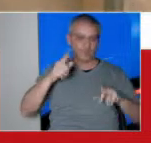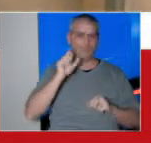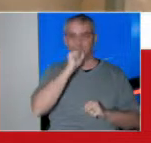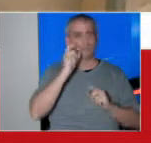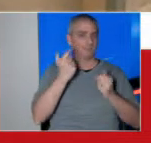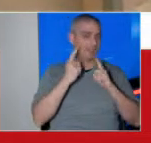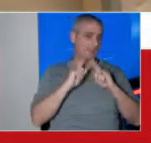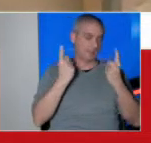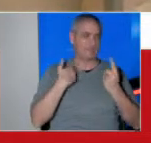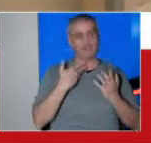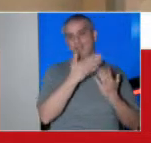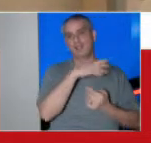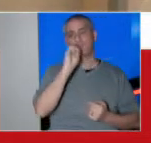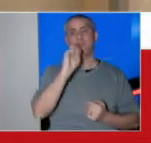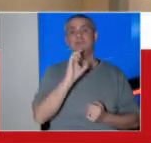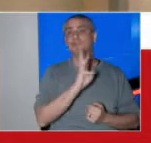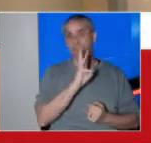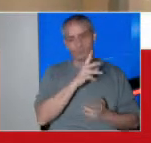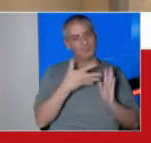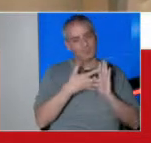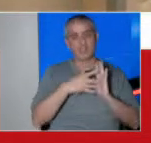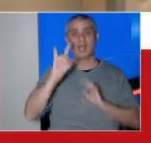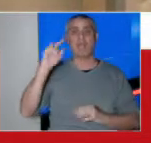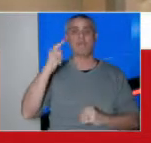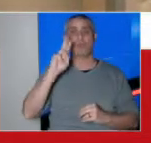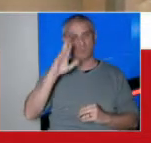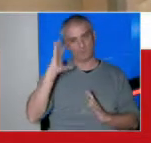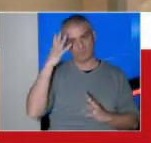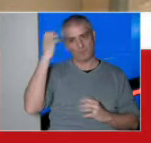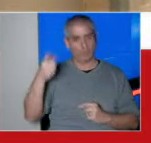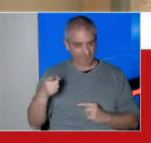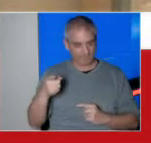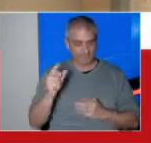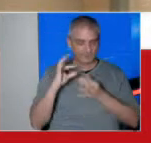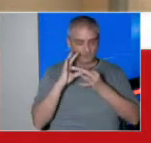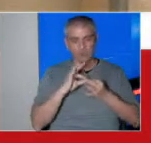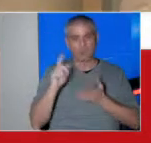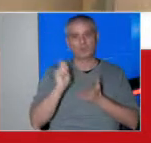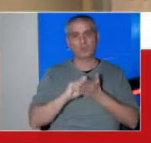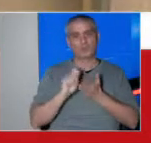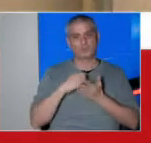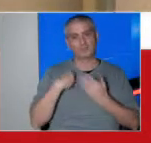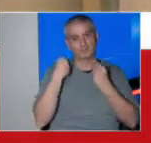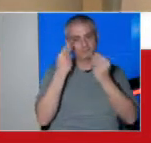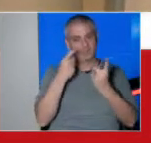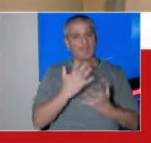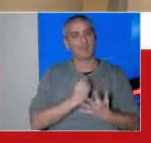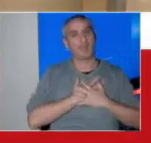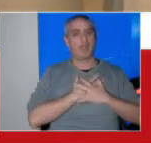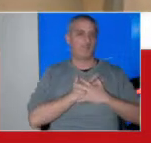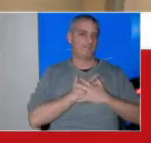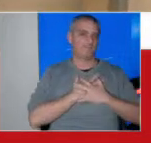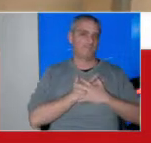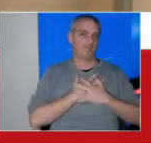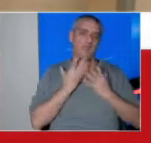קצת אחרת, אז הלכתי למרון ססון שלנו, והוא הלך לך עם גורי, שאתה כל כך אוהב, ואת השורות האלה של גורי אני רוצה להקדיש לך באהבה,